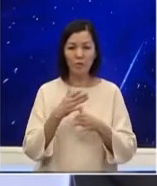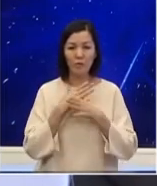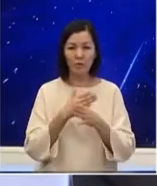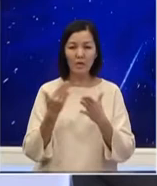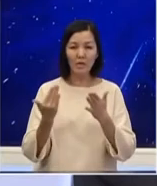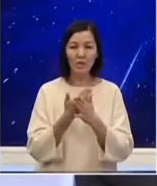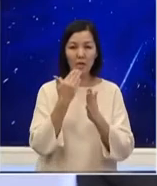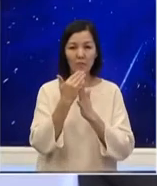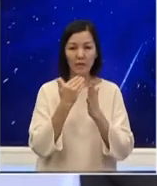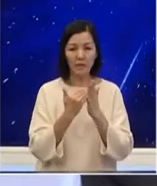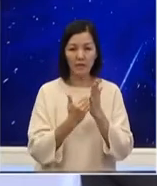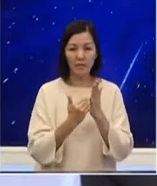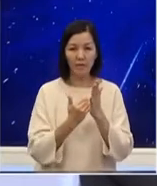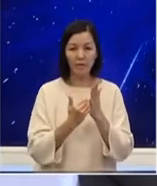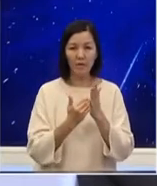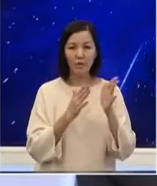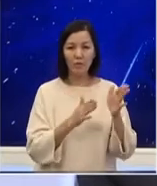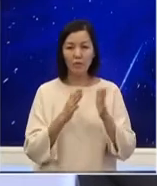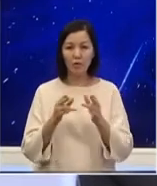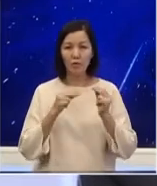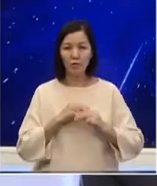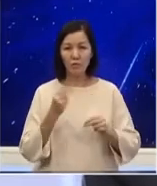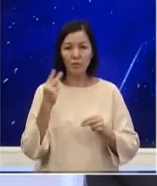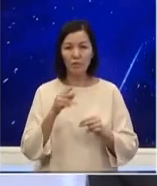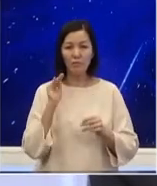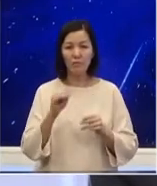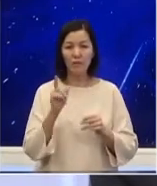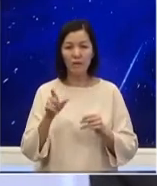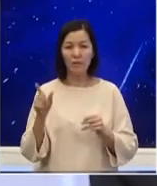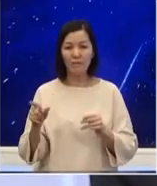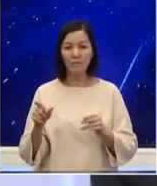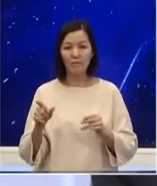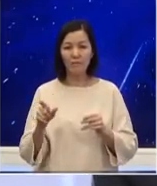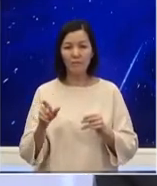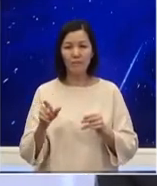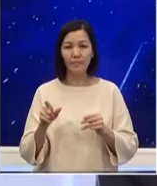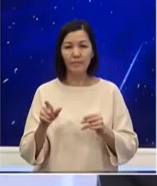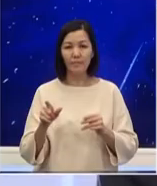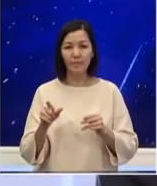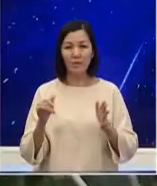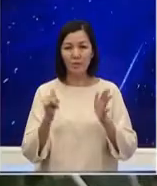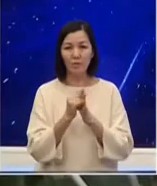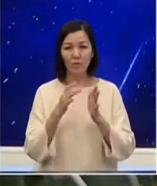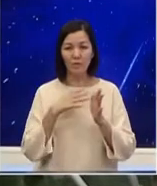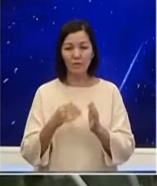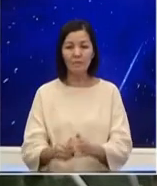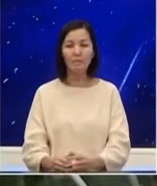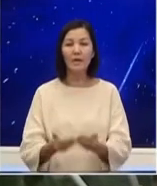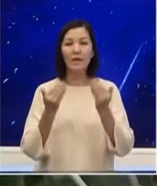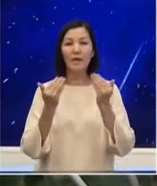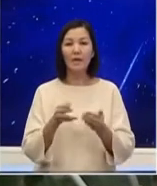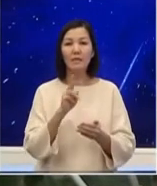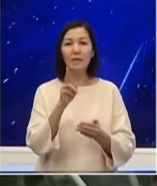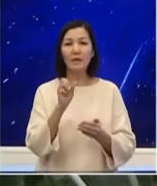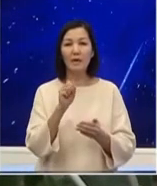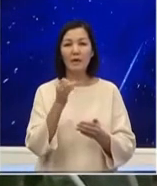бағдарламасы аясында бізге тұрақты жұмысқа 20 мыңнан астам азамат жаңа орналасты. Қазір Қарасай